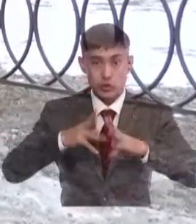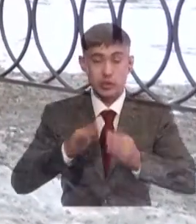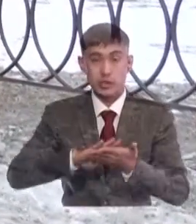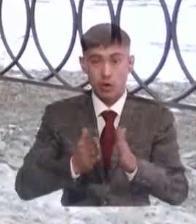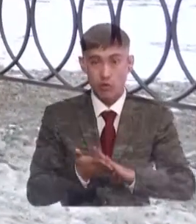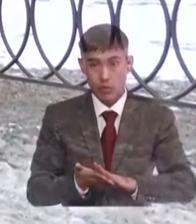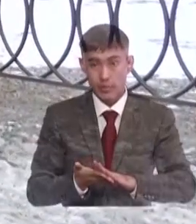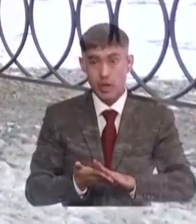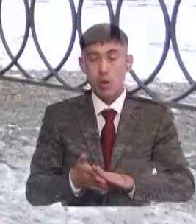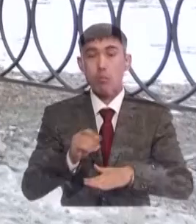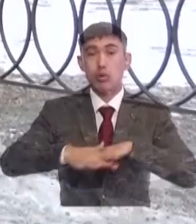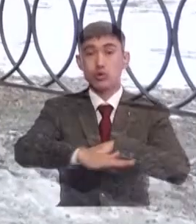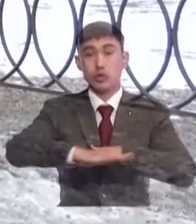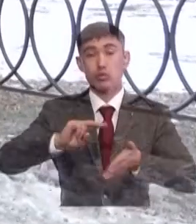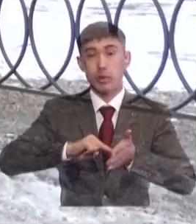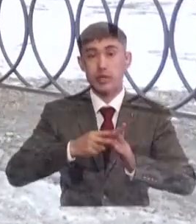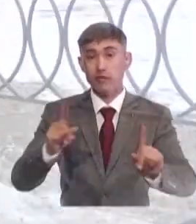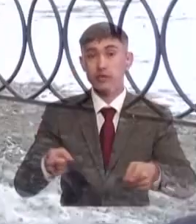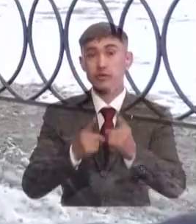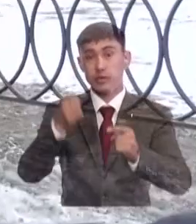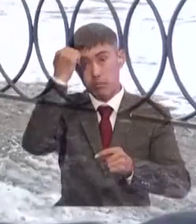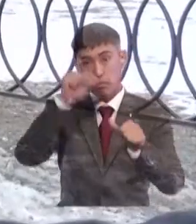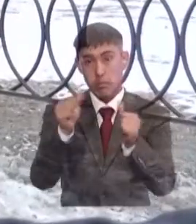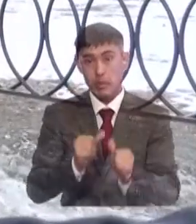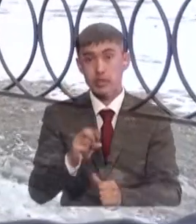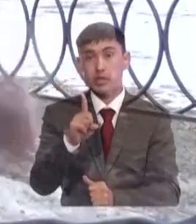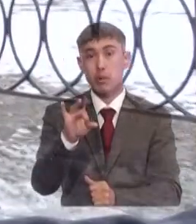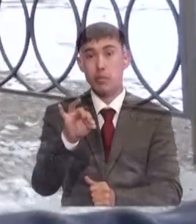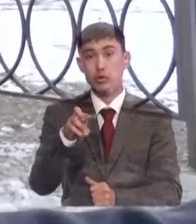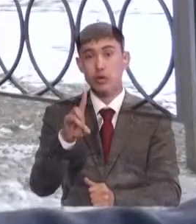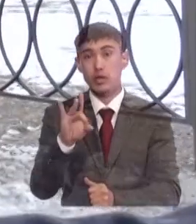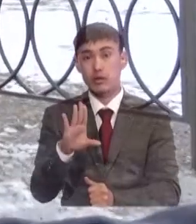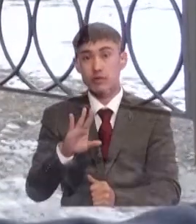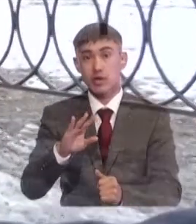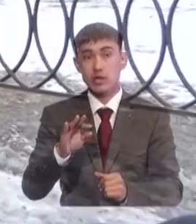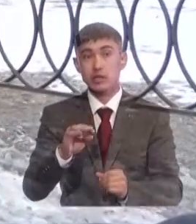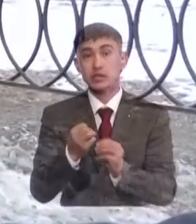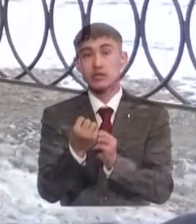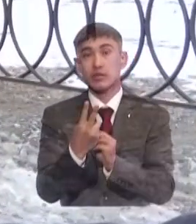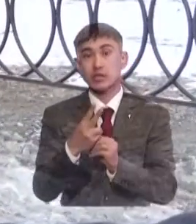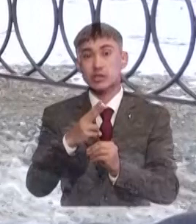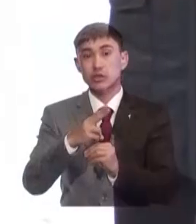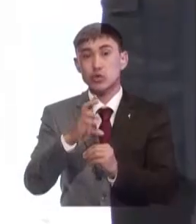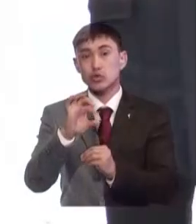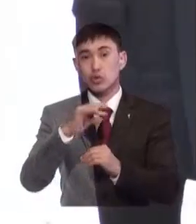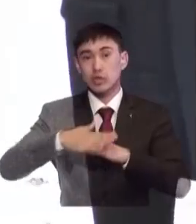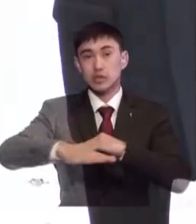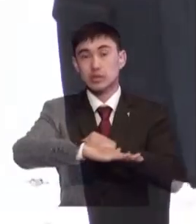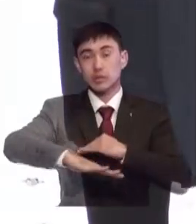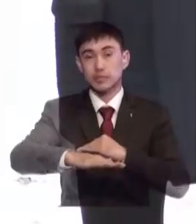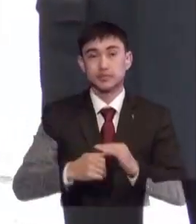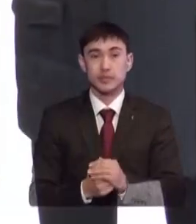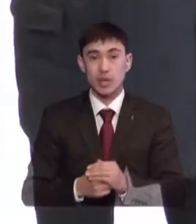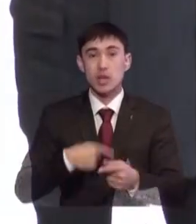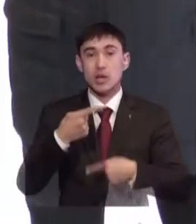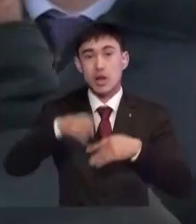договор. Также площадь, на которой планируется возведение памятника Заманбеку Нуркадилову, составит 12 соток. Далее